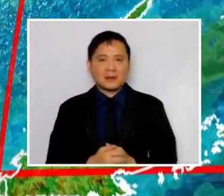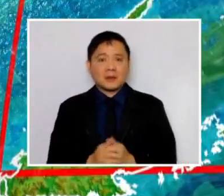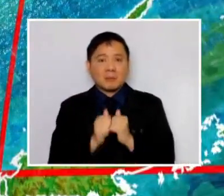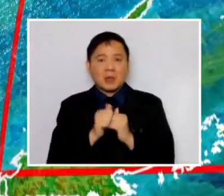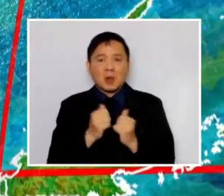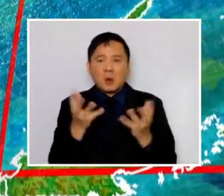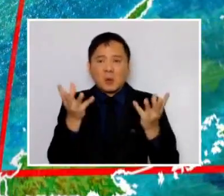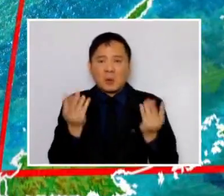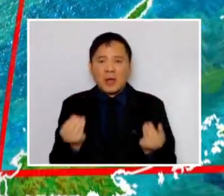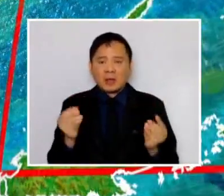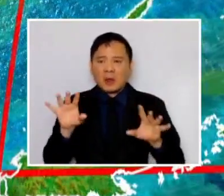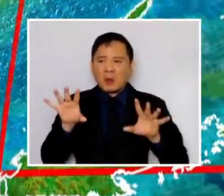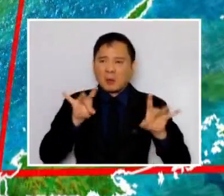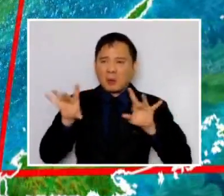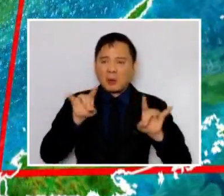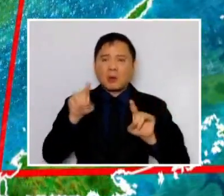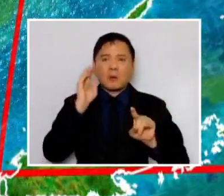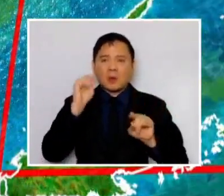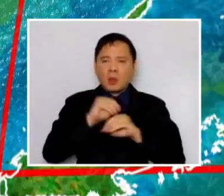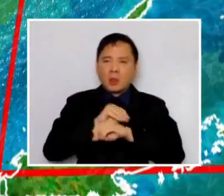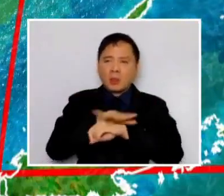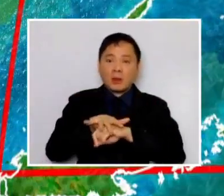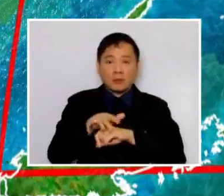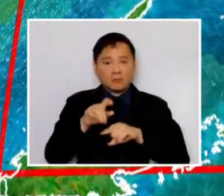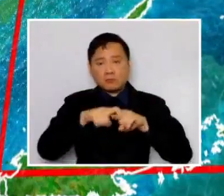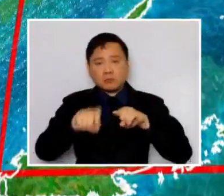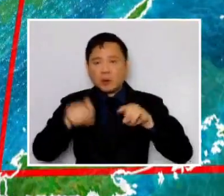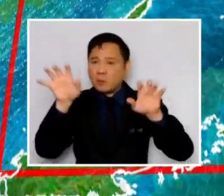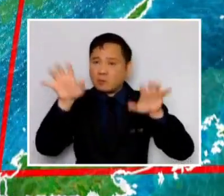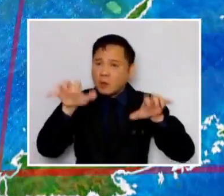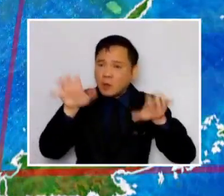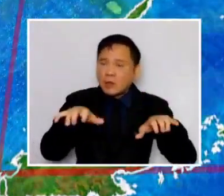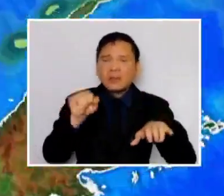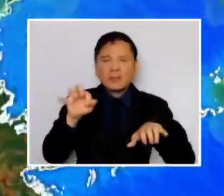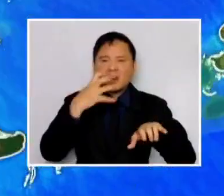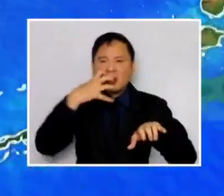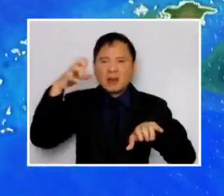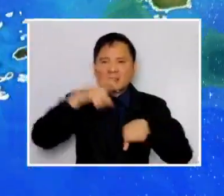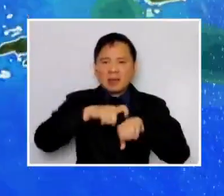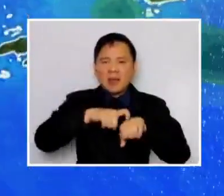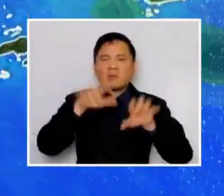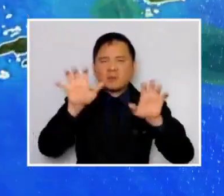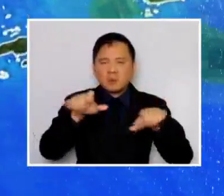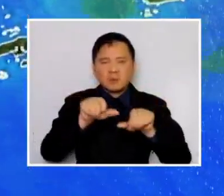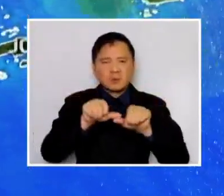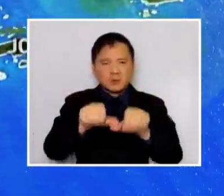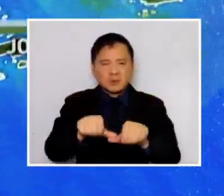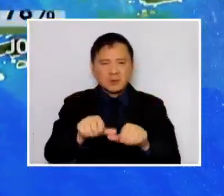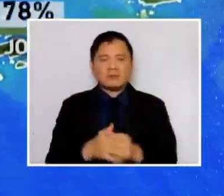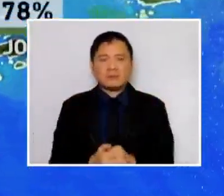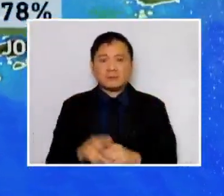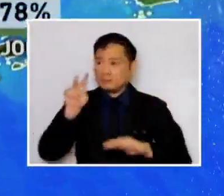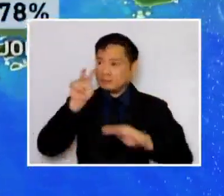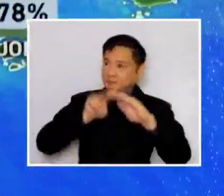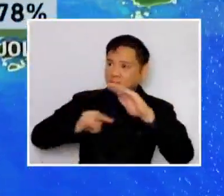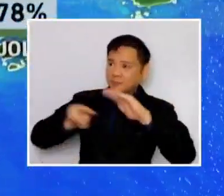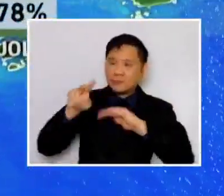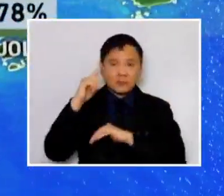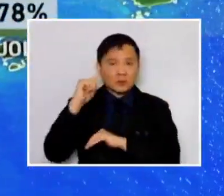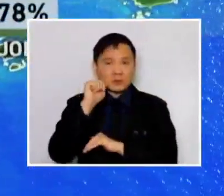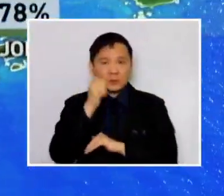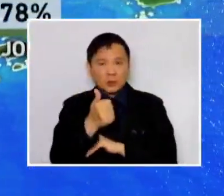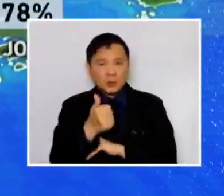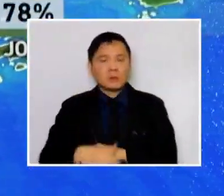siyang pinagmumula ng thunderstorm na karaniwang nagpapaulan kapag tag-init. Sa rainfall forecast ng The Weather Company para bukas sa